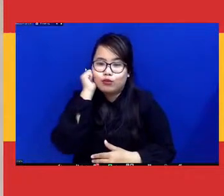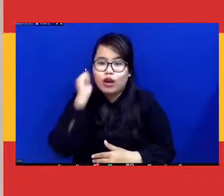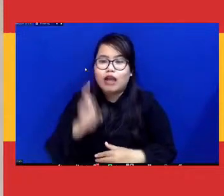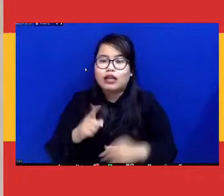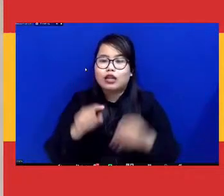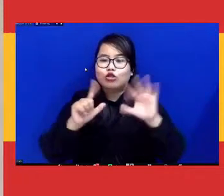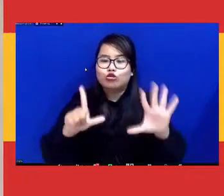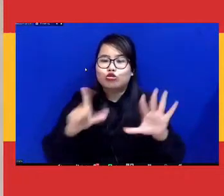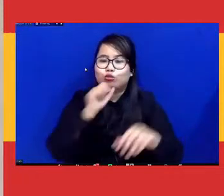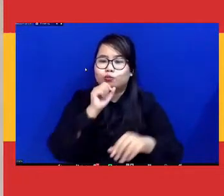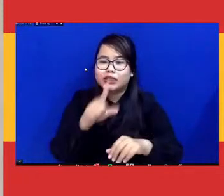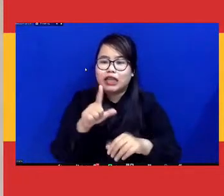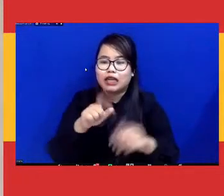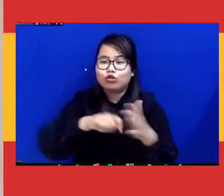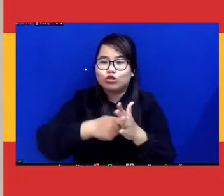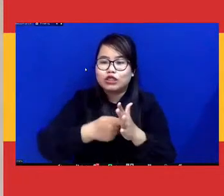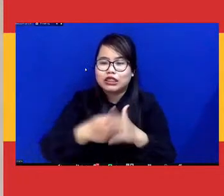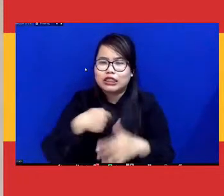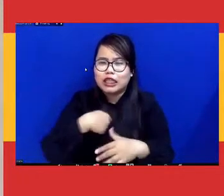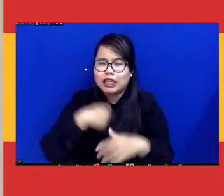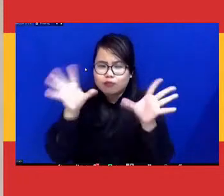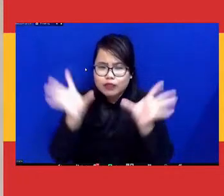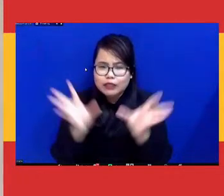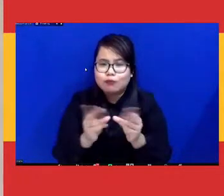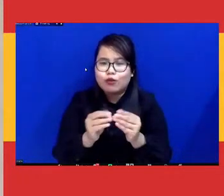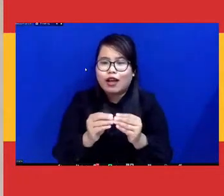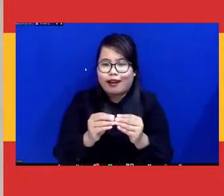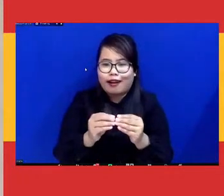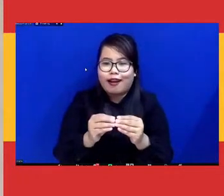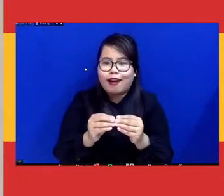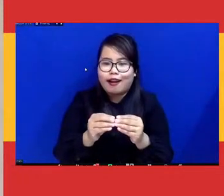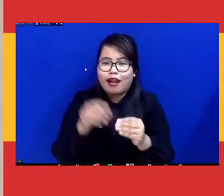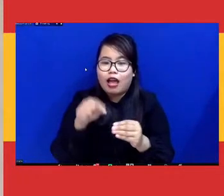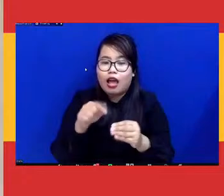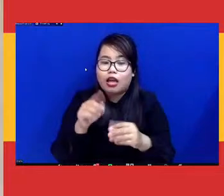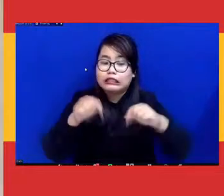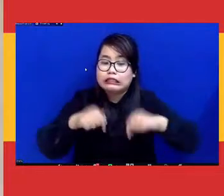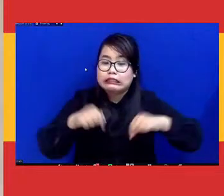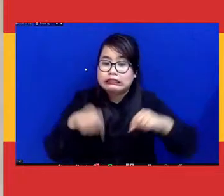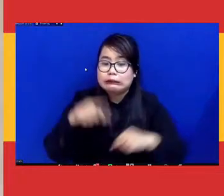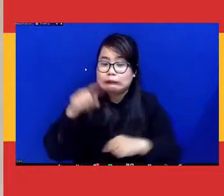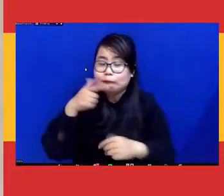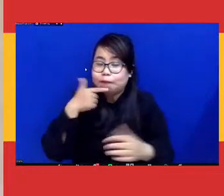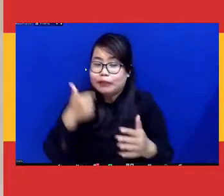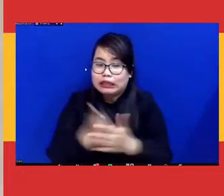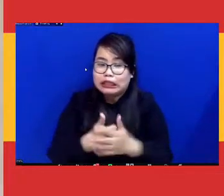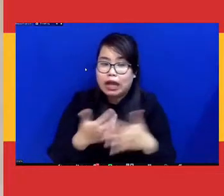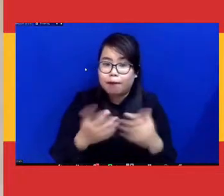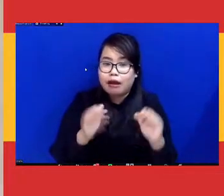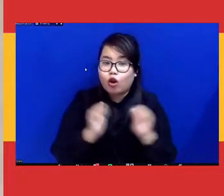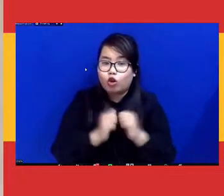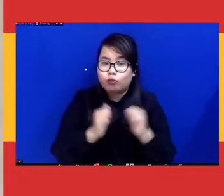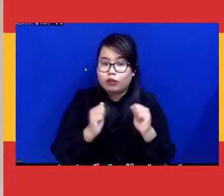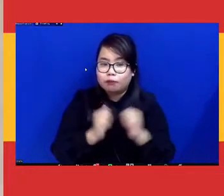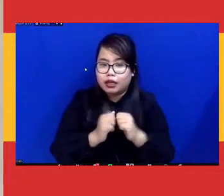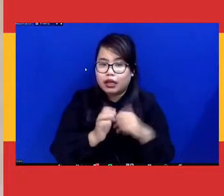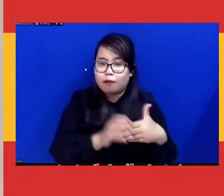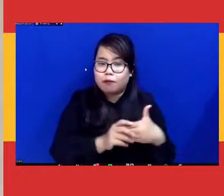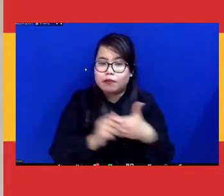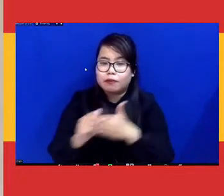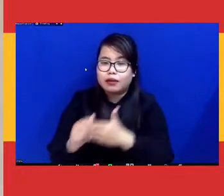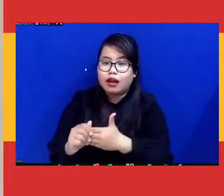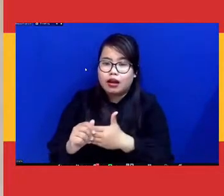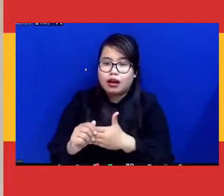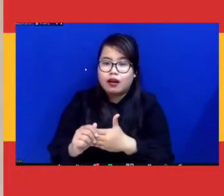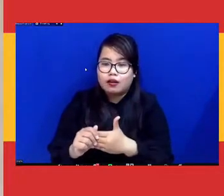kunci yang saya dapat menyimpulkan bahwa di sini perlunya atau pentingnya komitmen leadership,